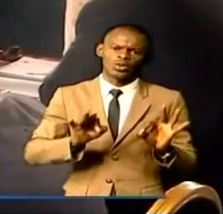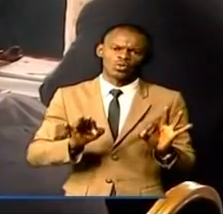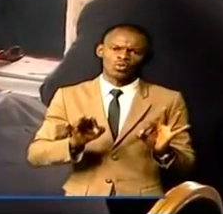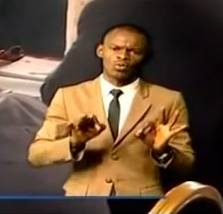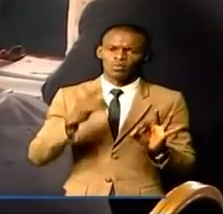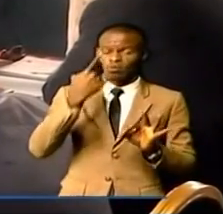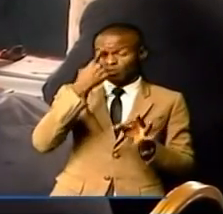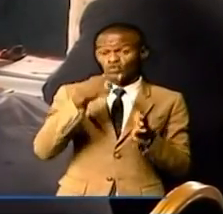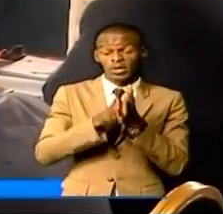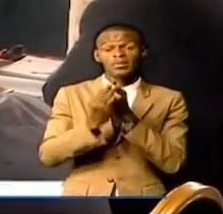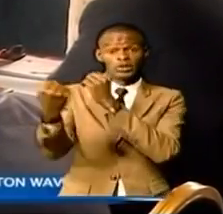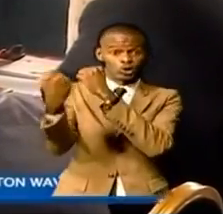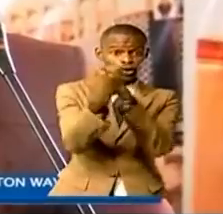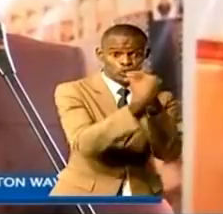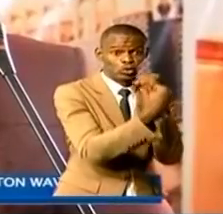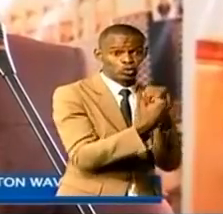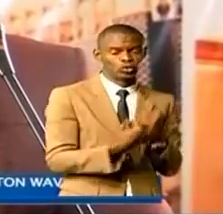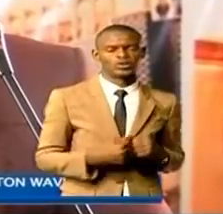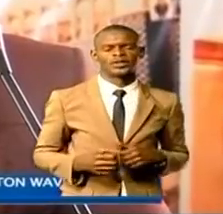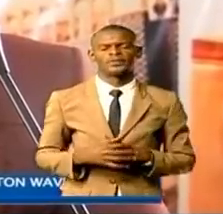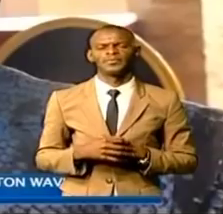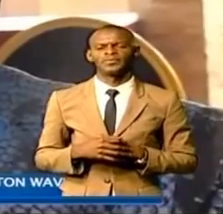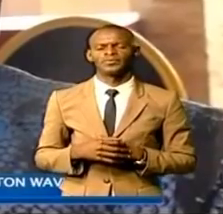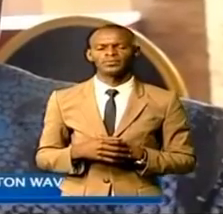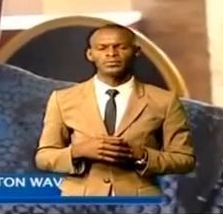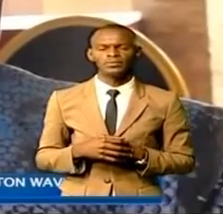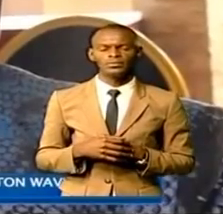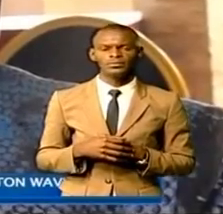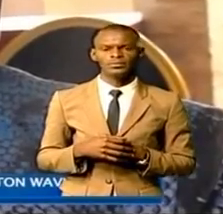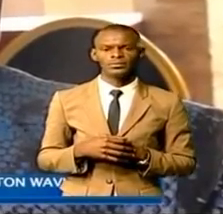terme de 2 jours de travaux, les engagements qui seront